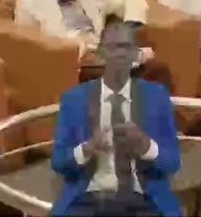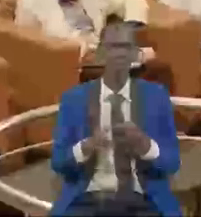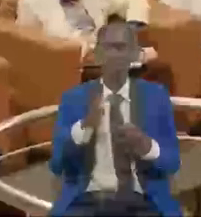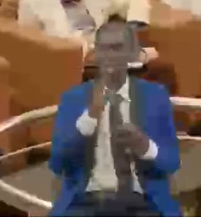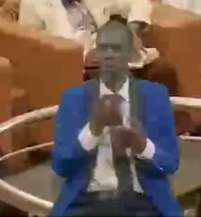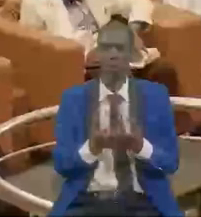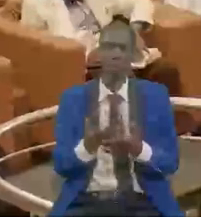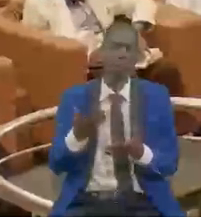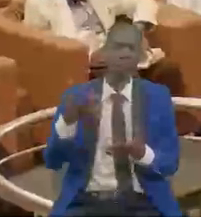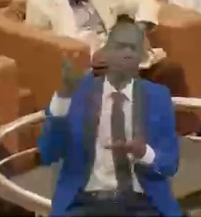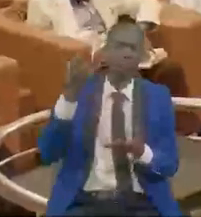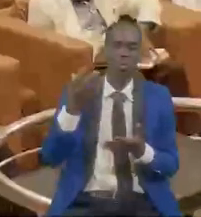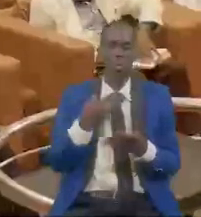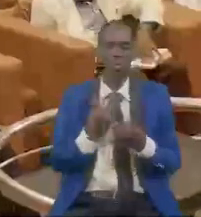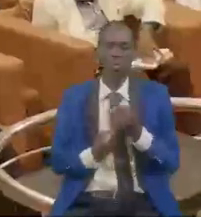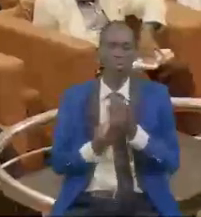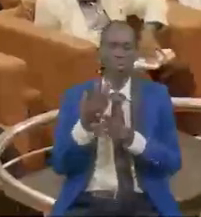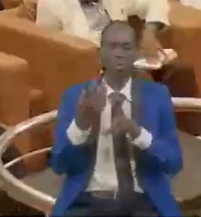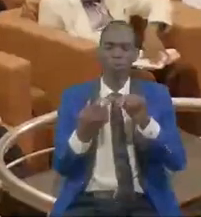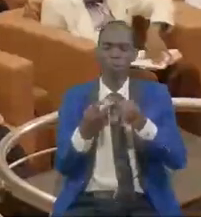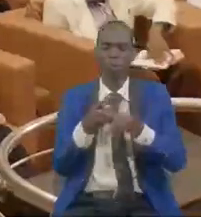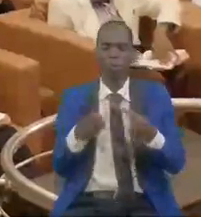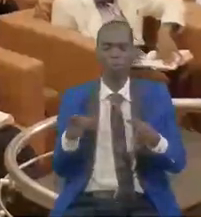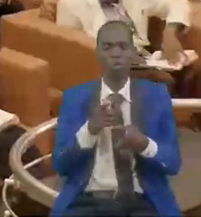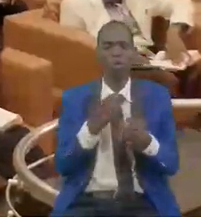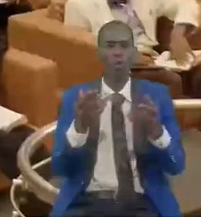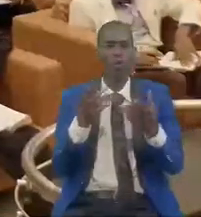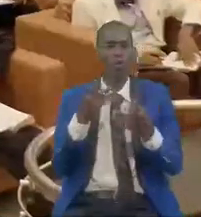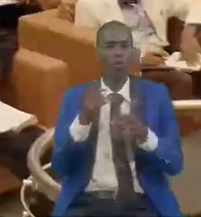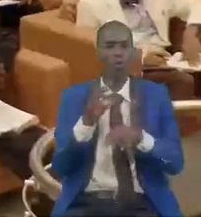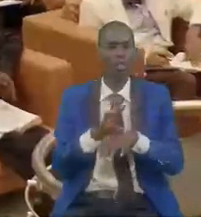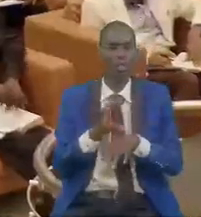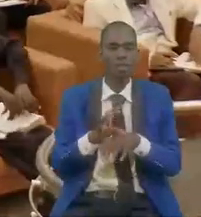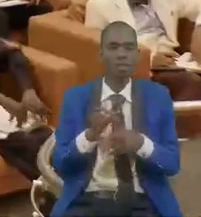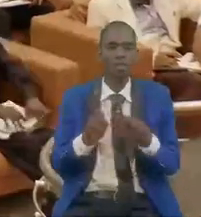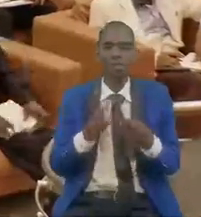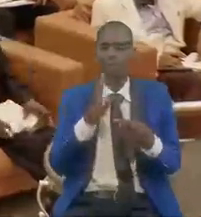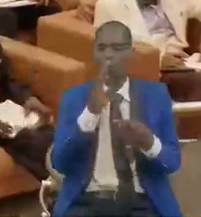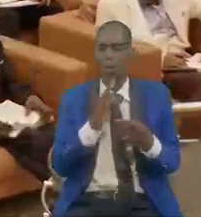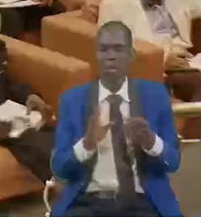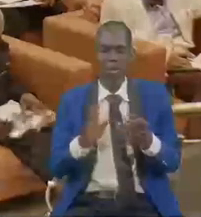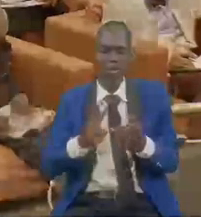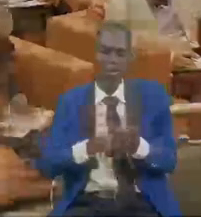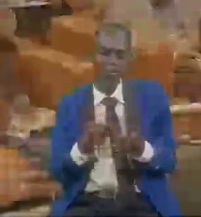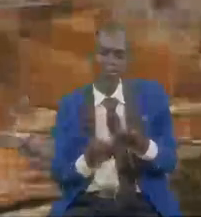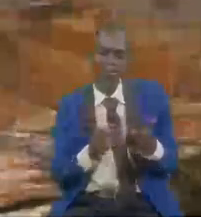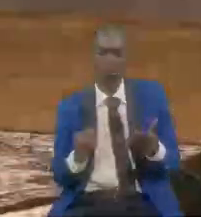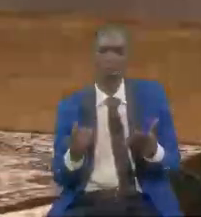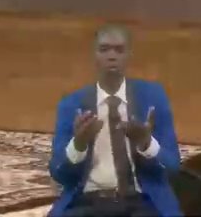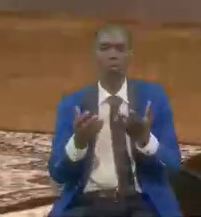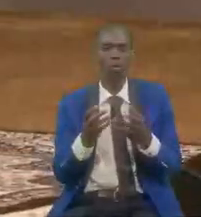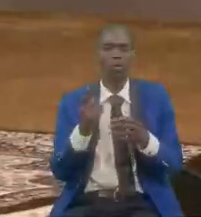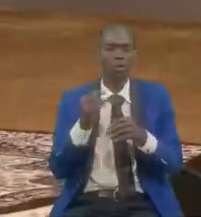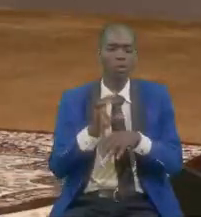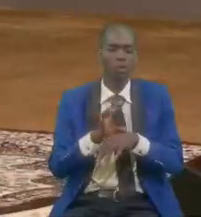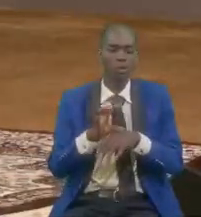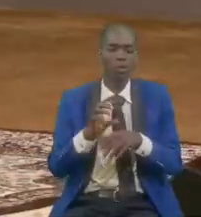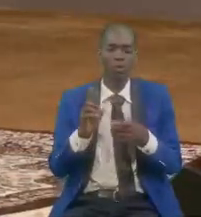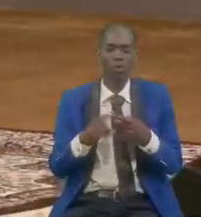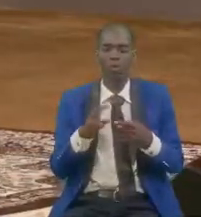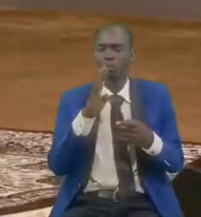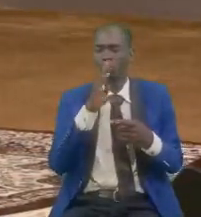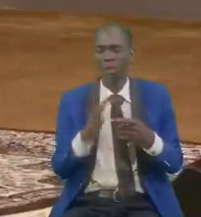Ils veulent que l'Église soit écrasée, que l'Église soit au bas niveau. Ils veulent que